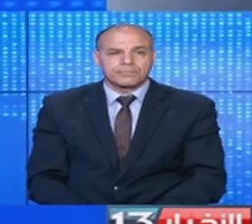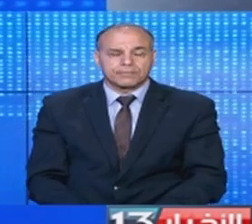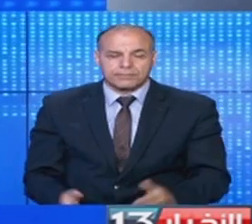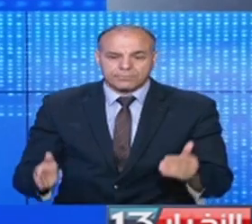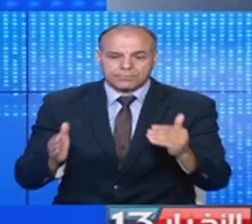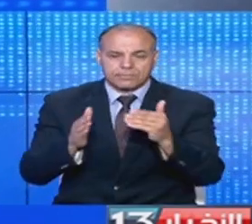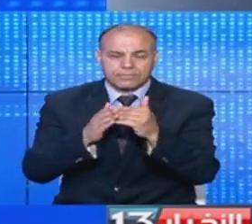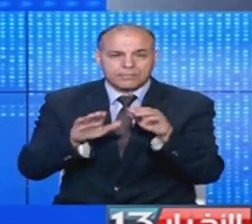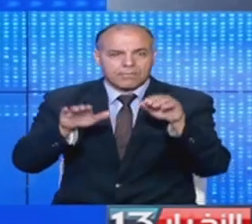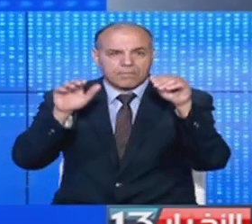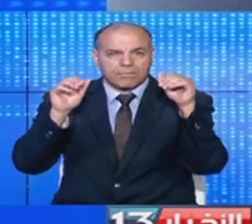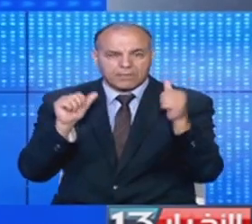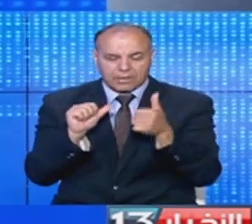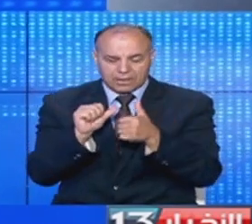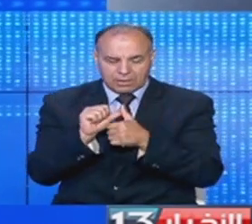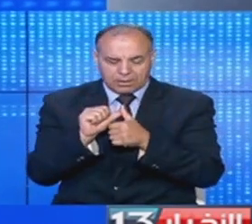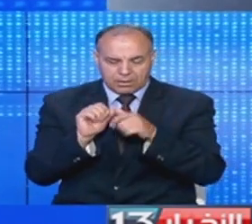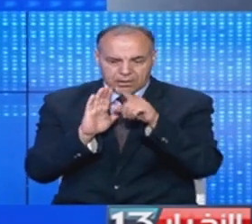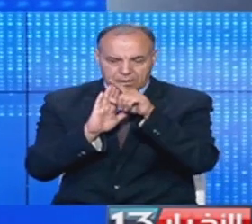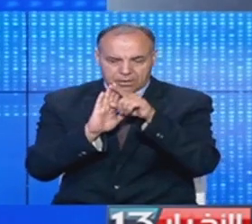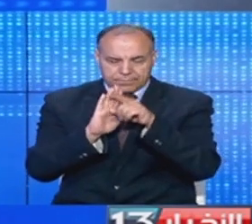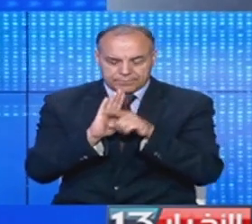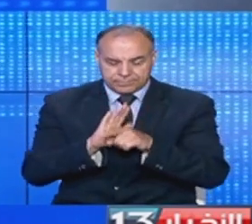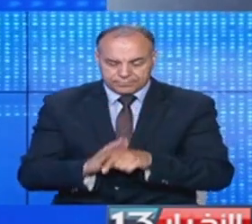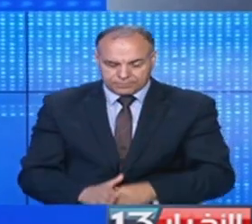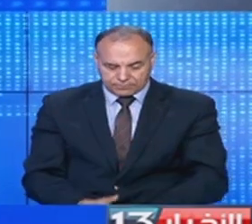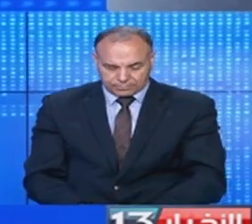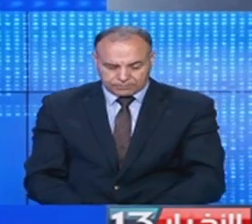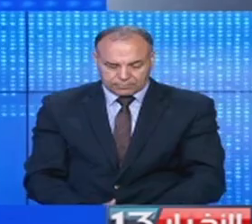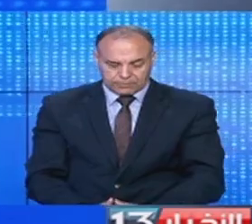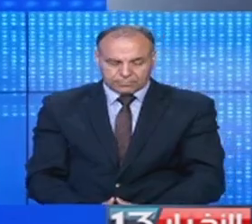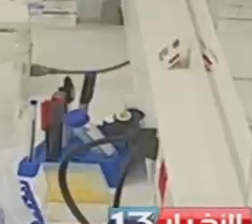بهذا نكون قد وصلنا إلى نهاية النشرة، وذكركم بعناوين أبرز ما جاء فيها.